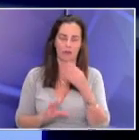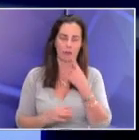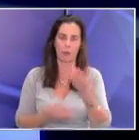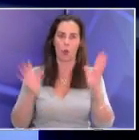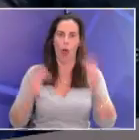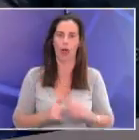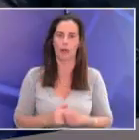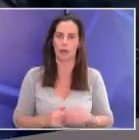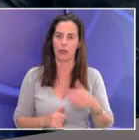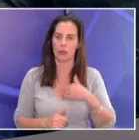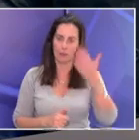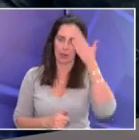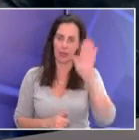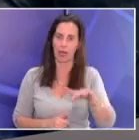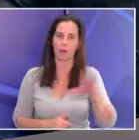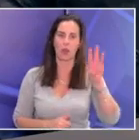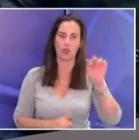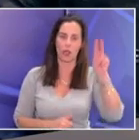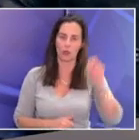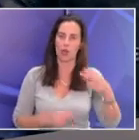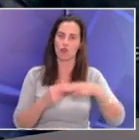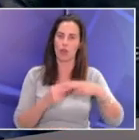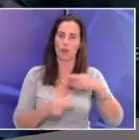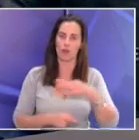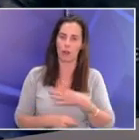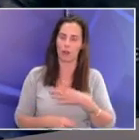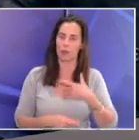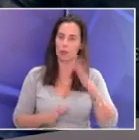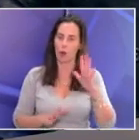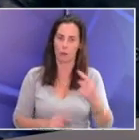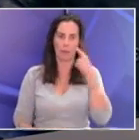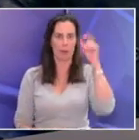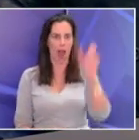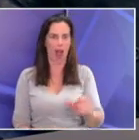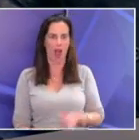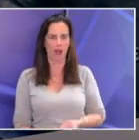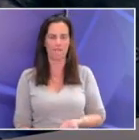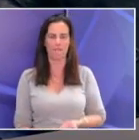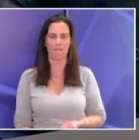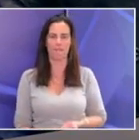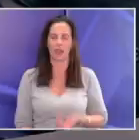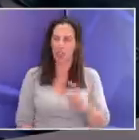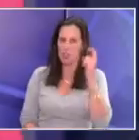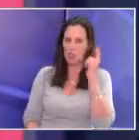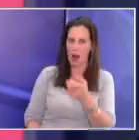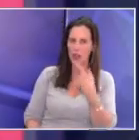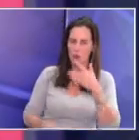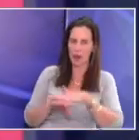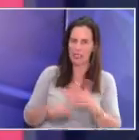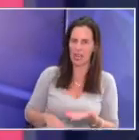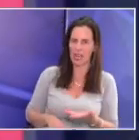לדעתי. אני מכירה היטב גם את שטרן, הוא היה שכני לשעבר, אני מאוד מתפלה עליו. זה נשמע לך ההתנצלות?